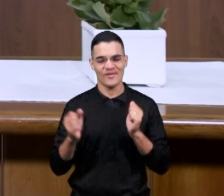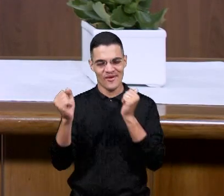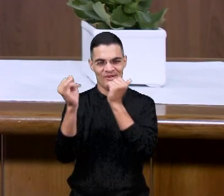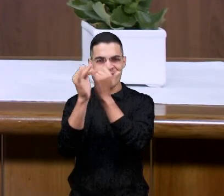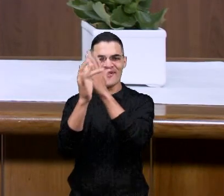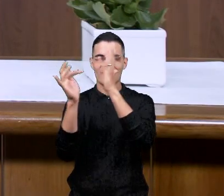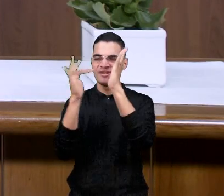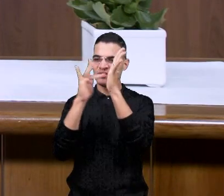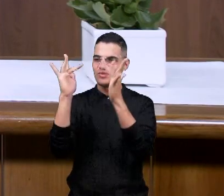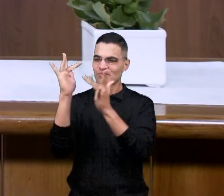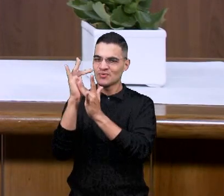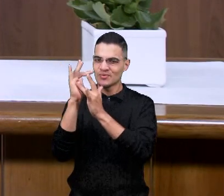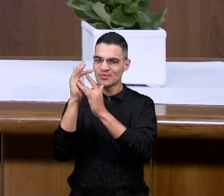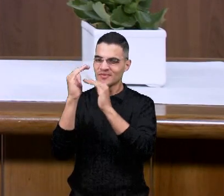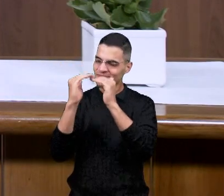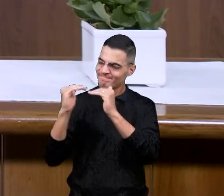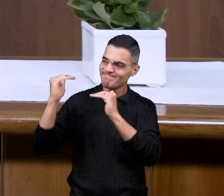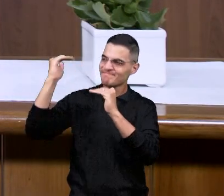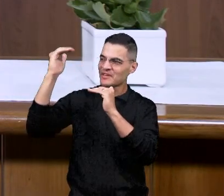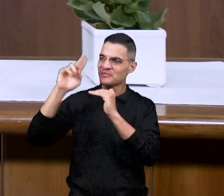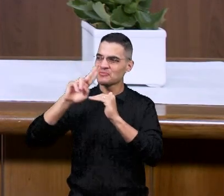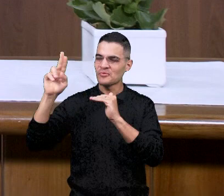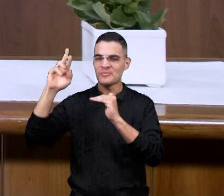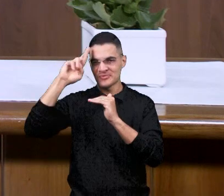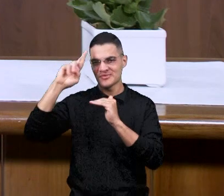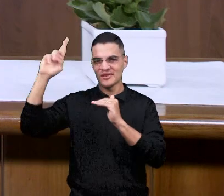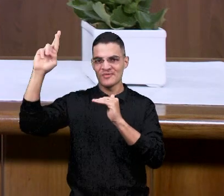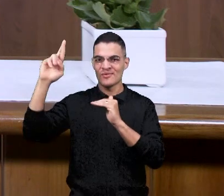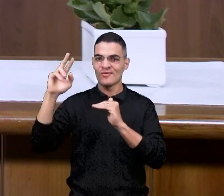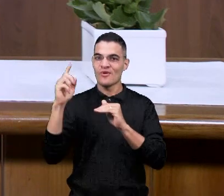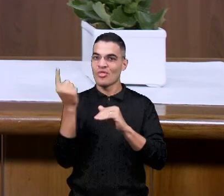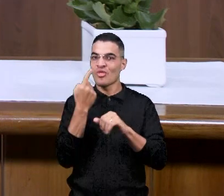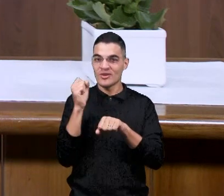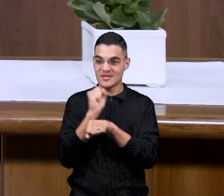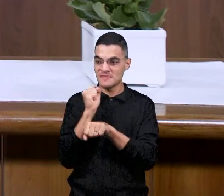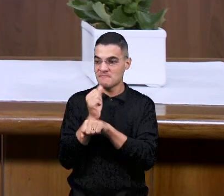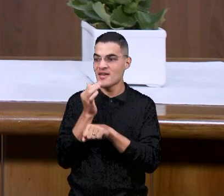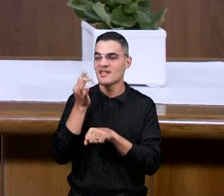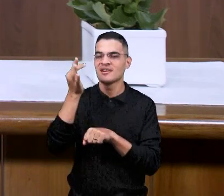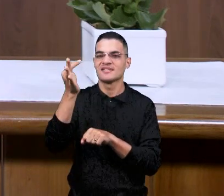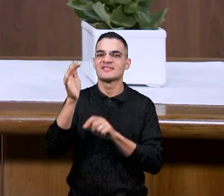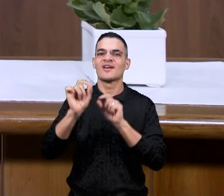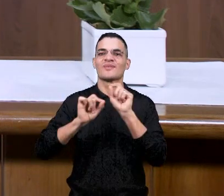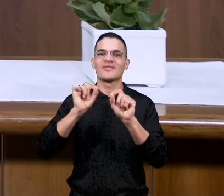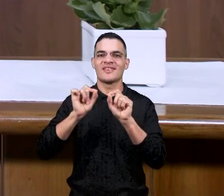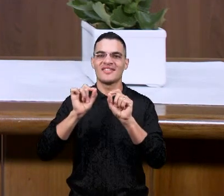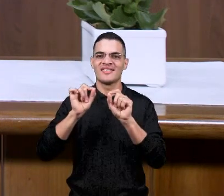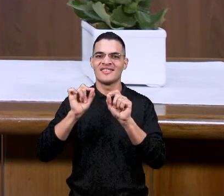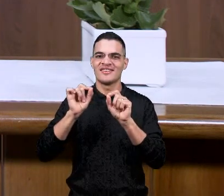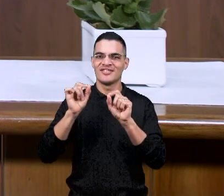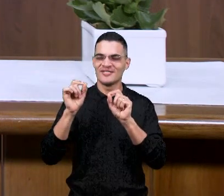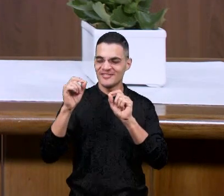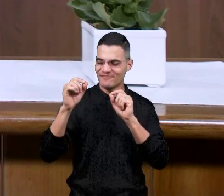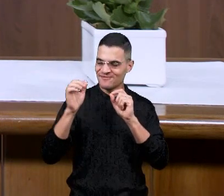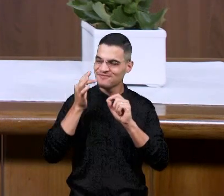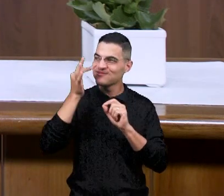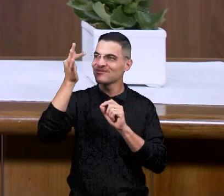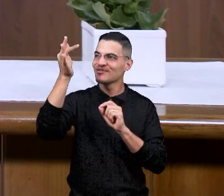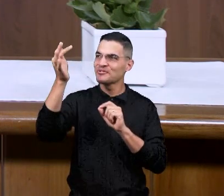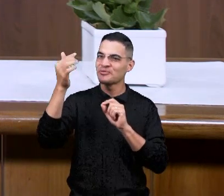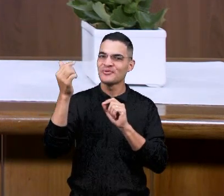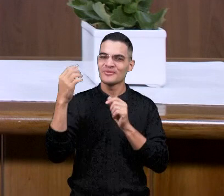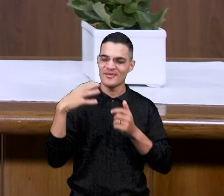Gloire à Jésus, loué soit le nom du Seigneur. Notre espérance est arrivée à ce jour où nous allons être dans la